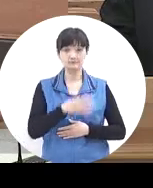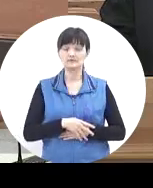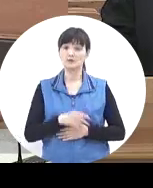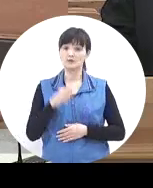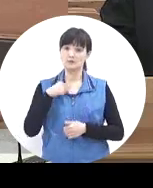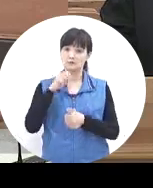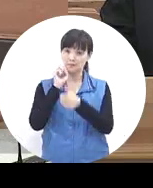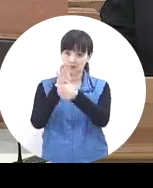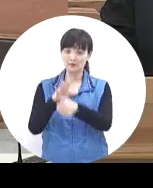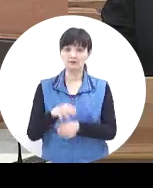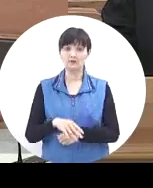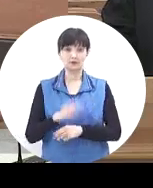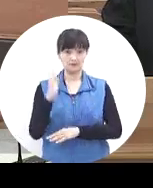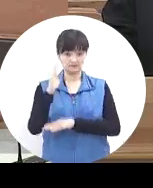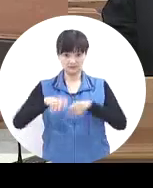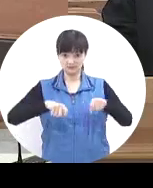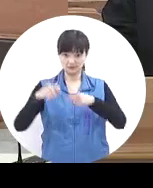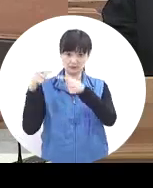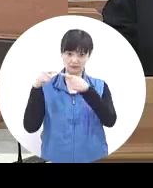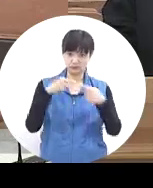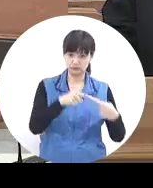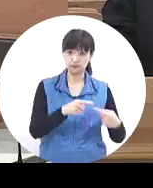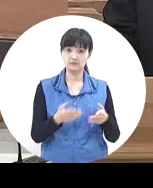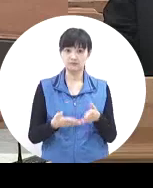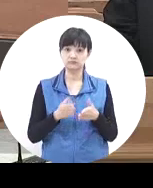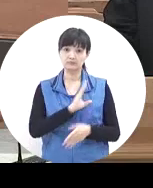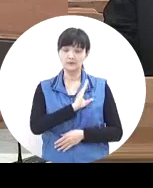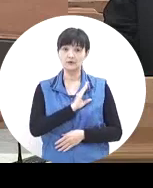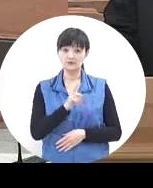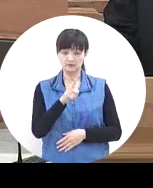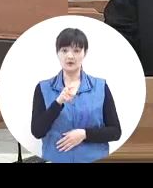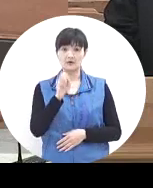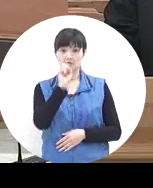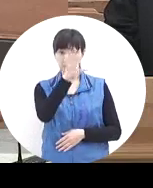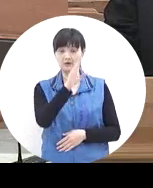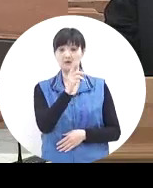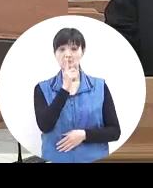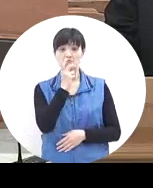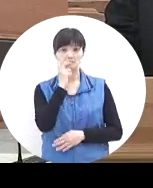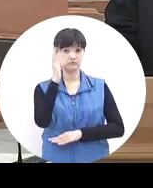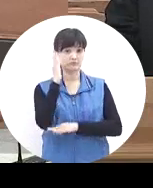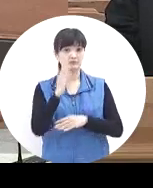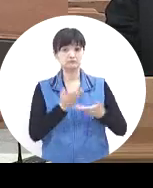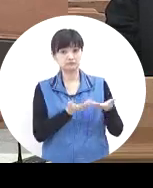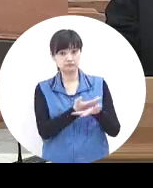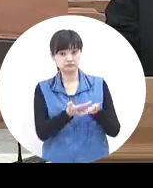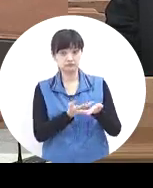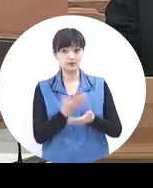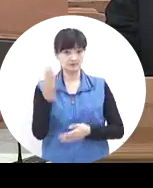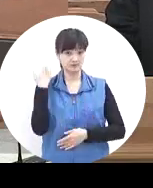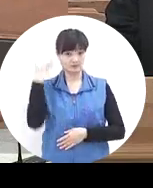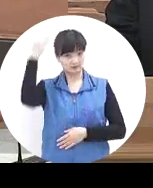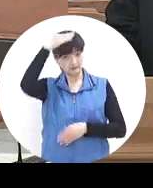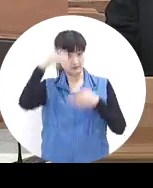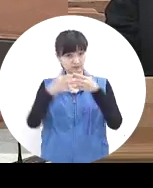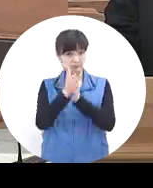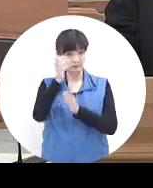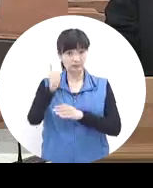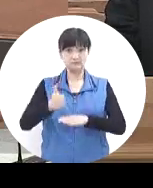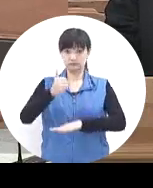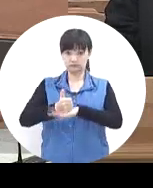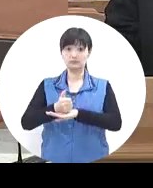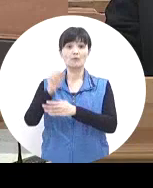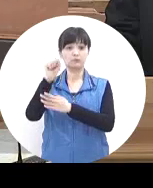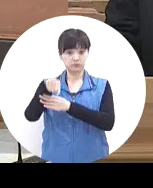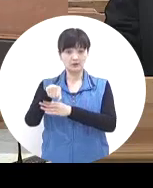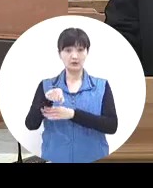要跟中央要求跟沟通。 好， 就说如果郑部长已经答应要给我们这个空间了。没有道理，换了部长